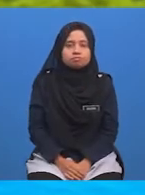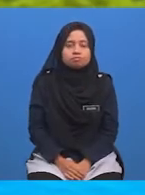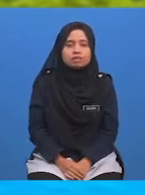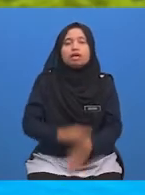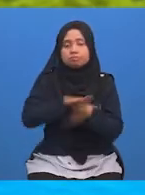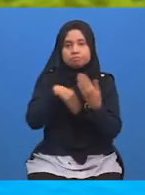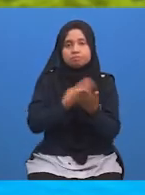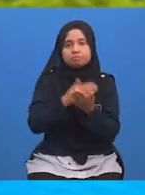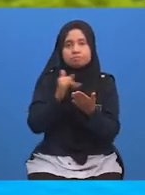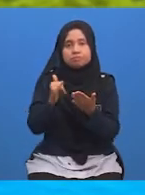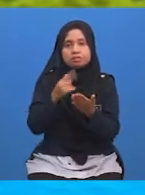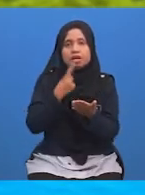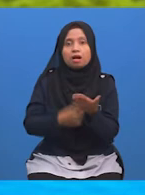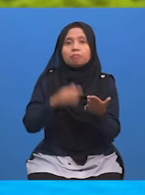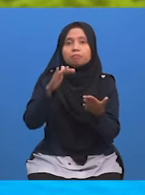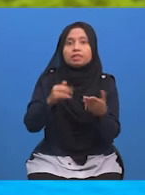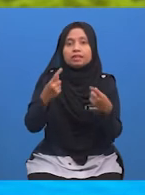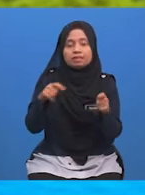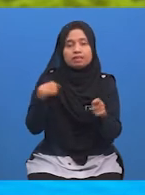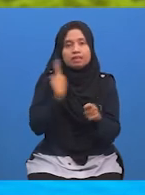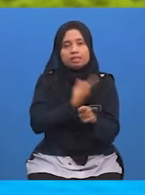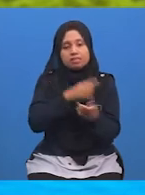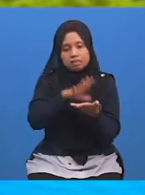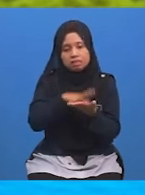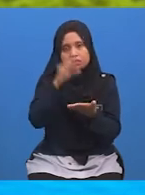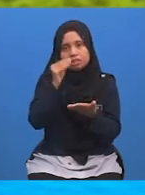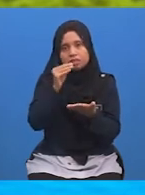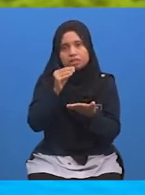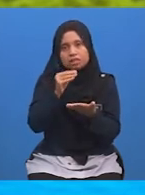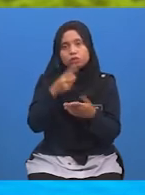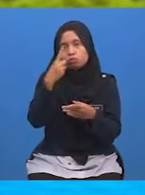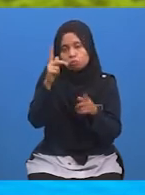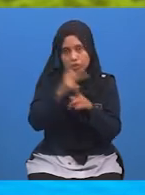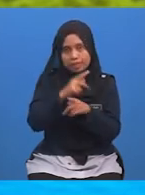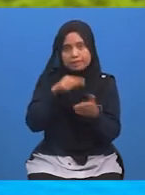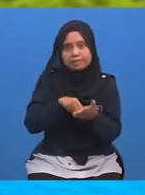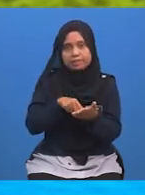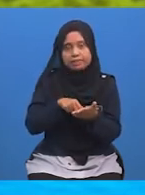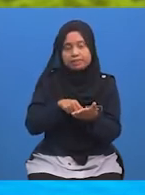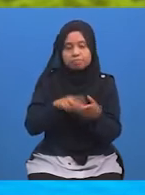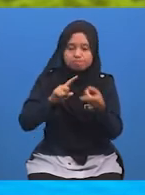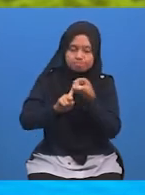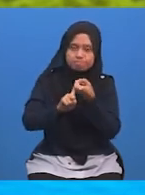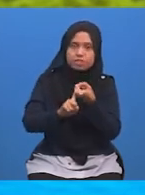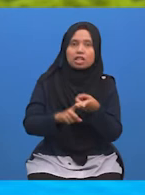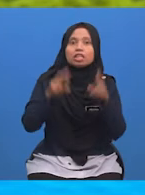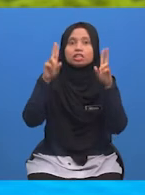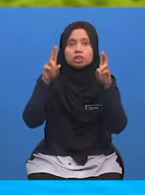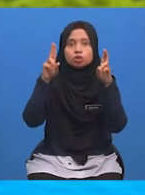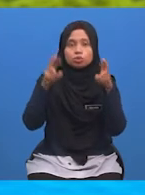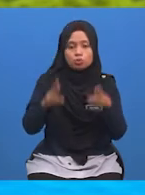Kesimpulannya, apa yang telah kita pelajari pada episod kali ini berkaitan tajuk